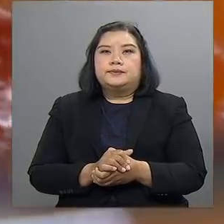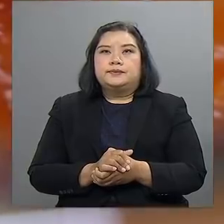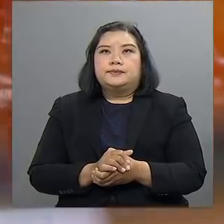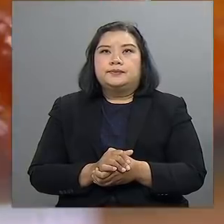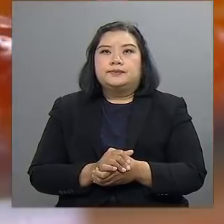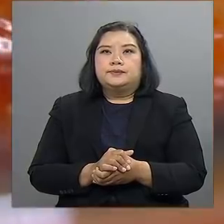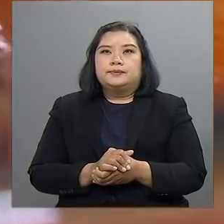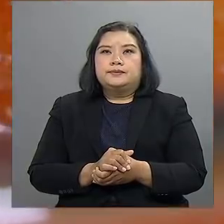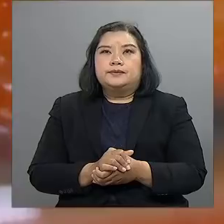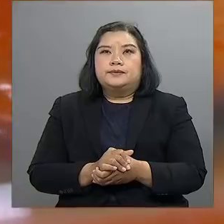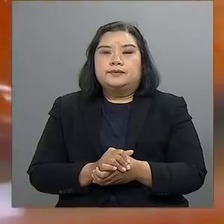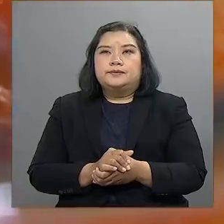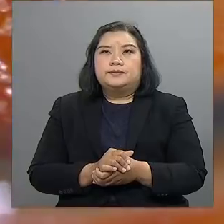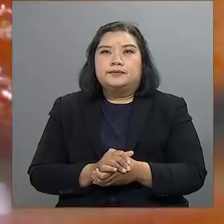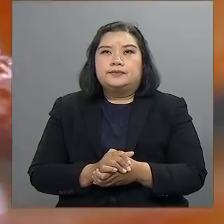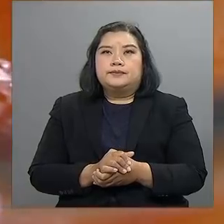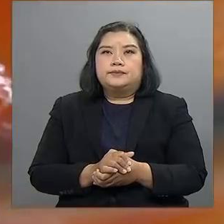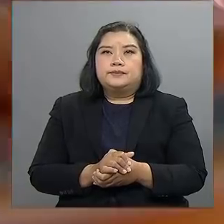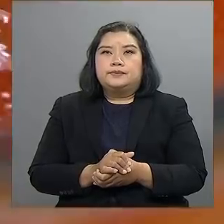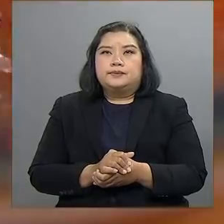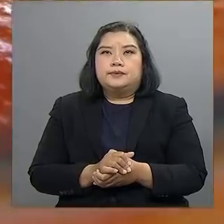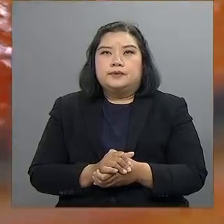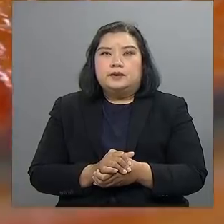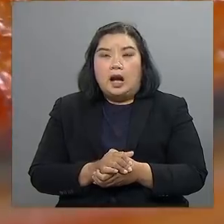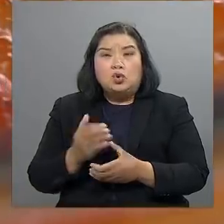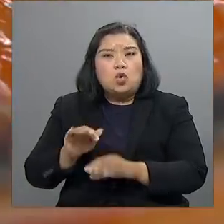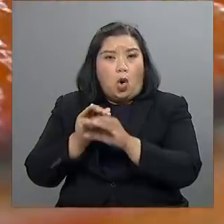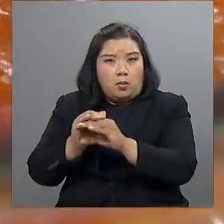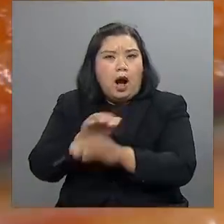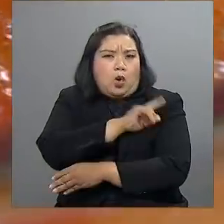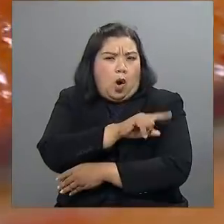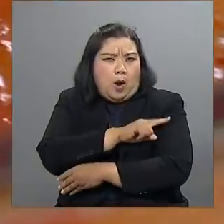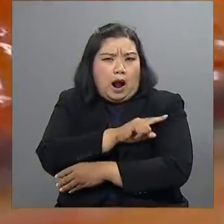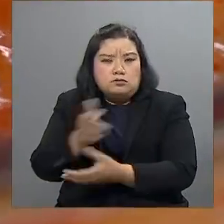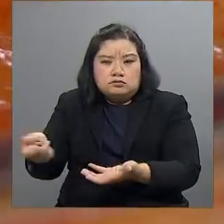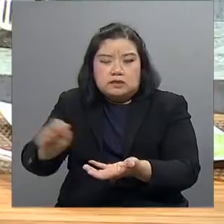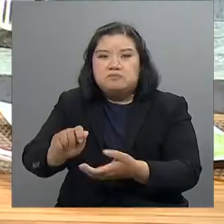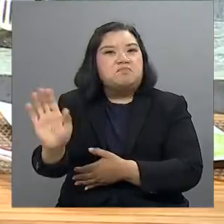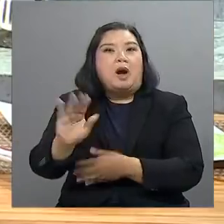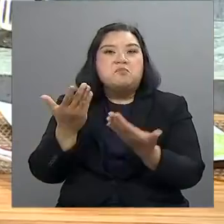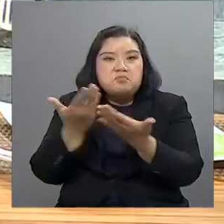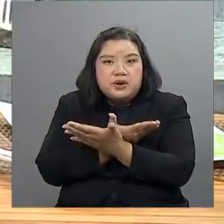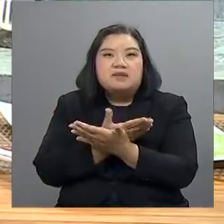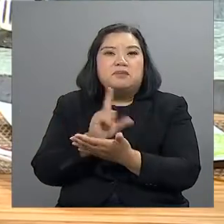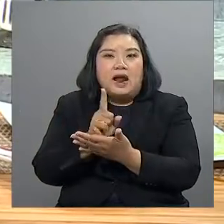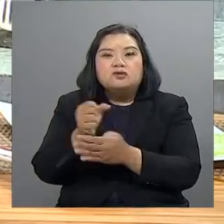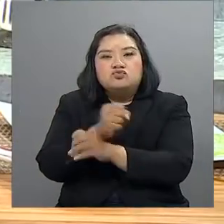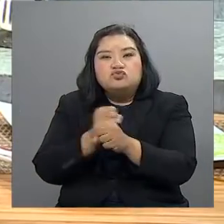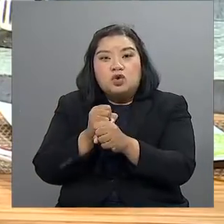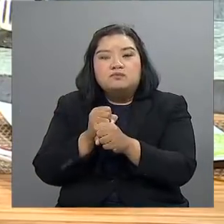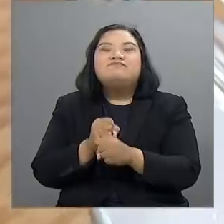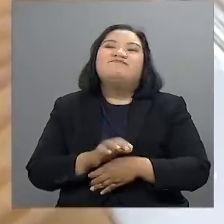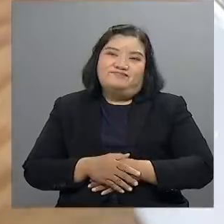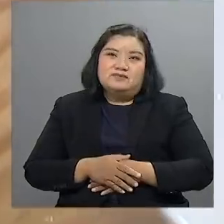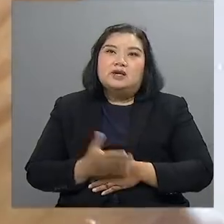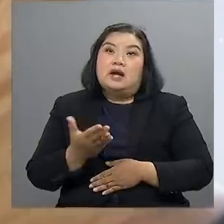น้ำยำนะคะเขานิยมใส่กะทิค่ะแต่ในวันนี้นะคะพี่แววจะใส่นมสดลงไปประมาณ1ช้อนโต๊ะอันนี้ถ้าไม่มีตัดออกไปได้เล